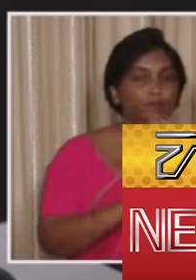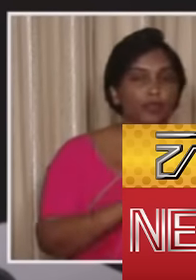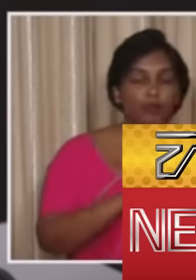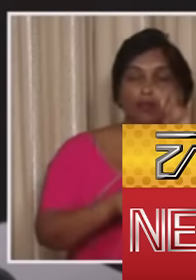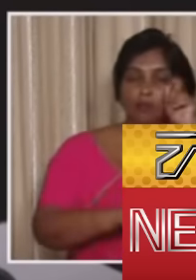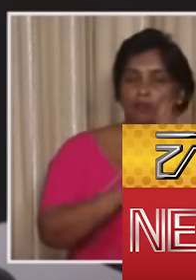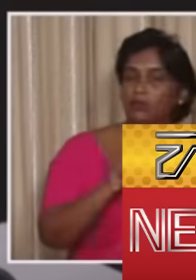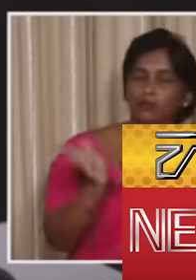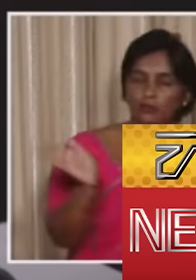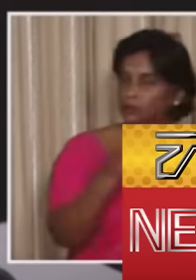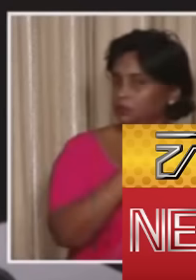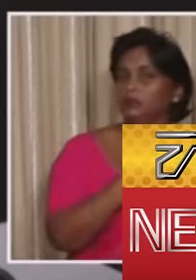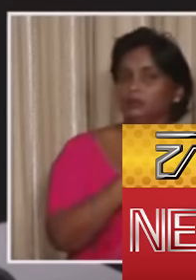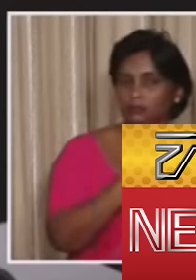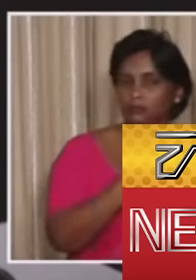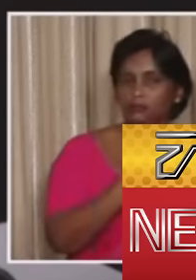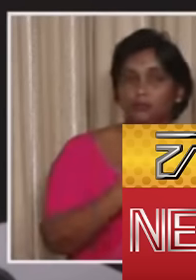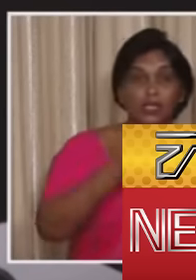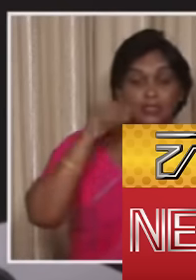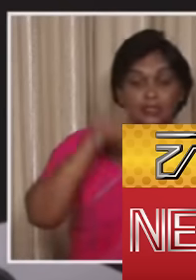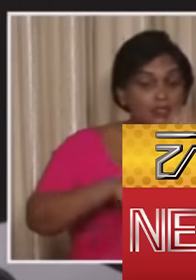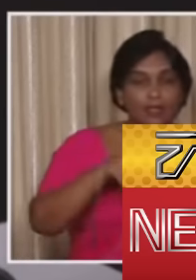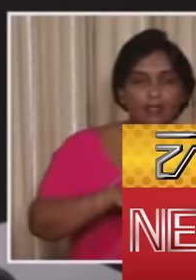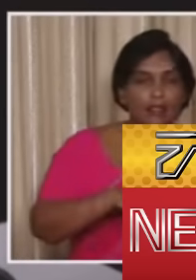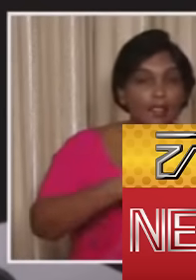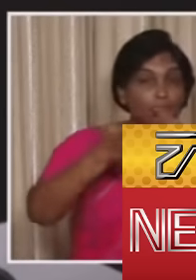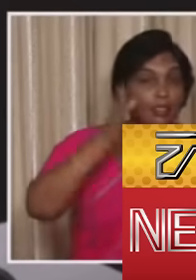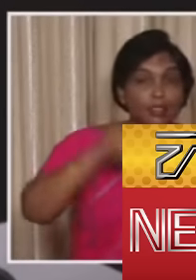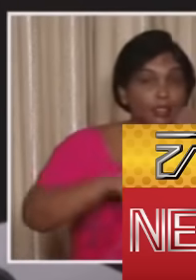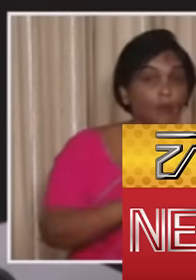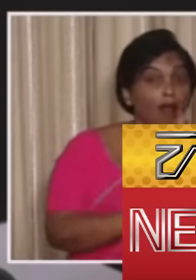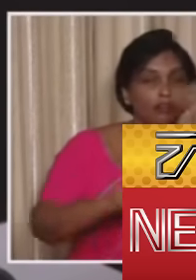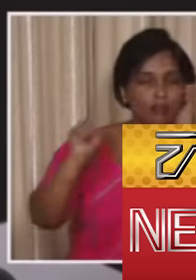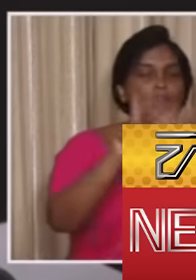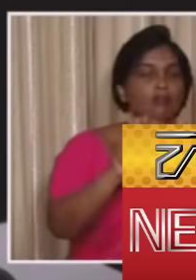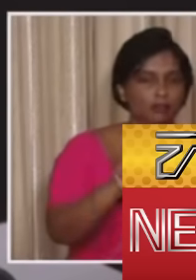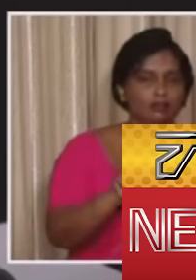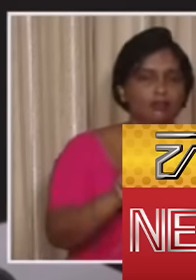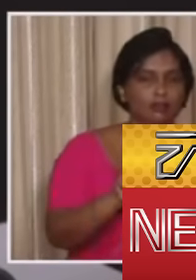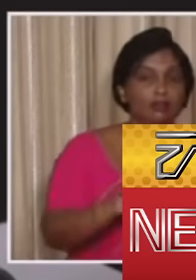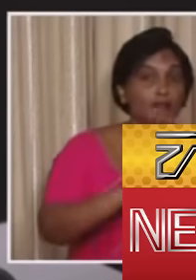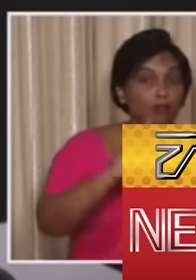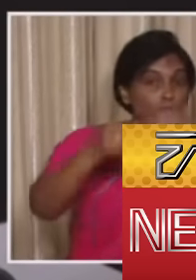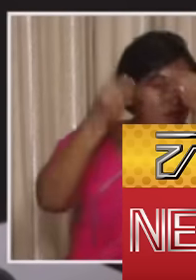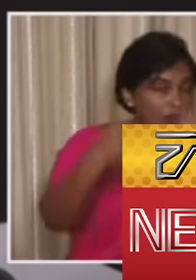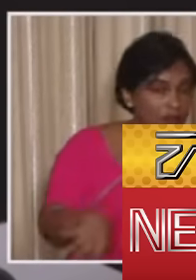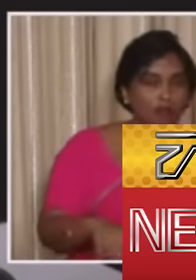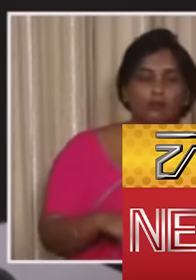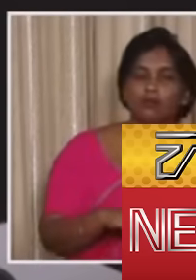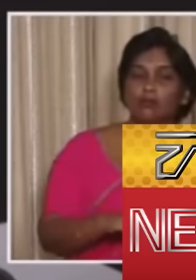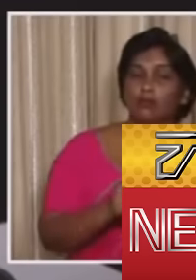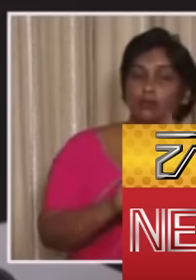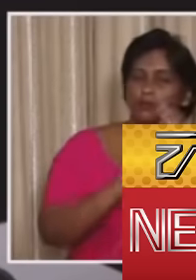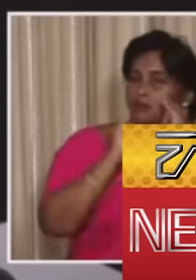ඉවත් කළ යුතුයි ඒක ඡන්ද කතාවක් නෙවෙයි ඒක දේශපාලන කතාවක් නෙවෙයි ඒක ආර්ථික කතාවක් රට වට්ටලා ගන්න